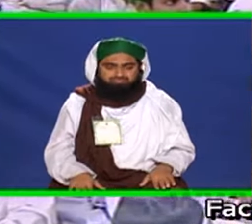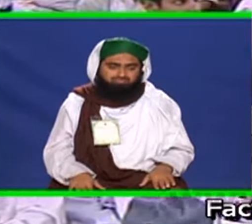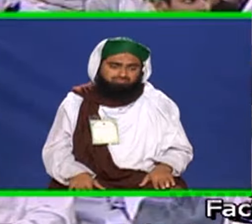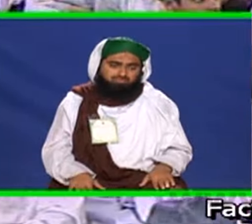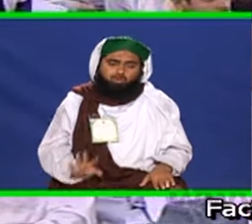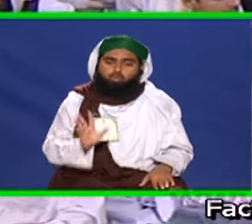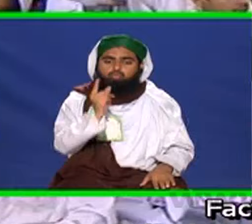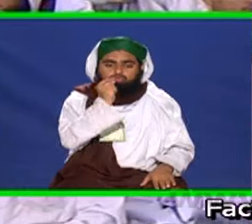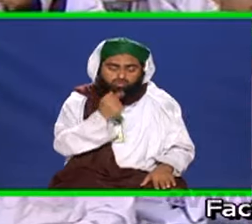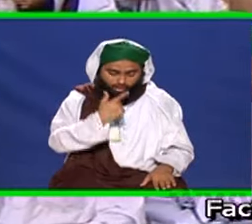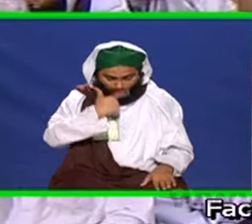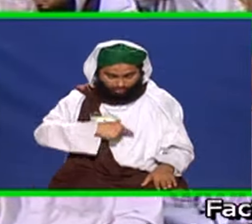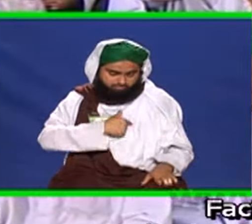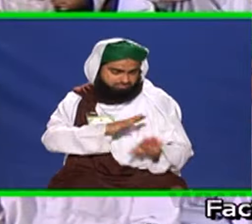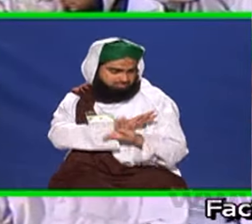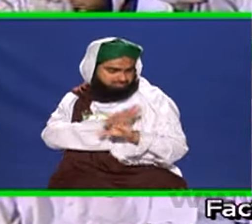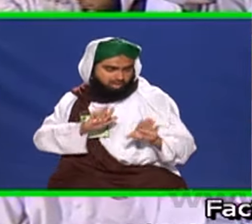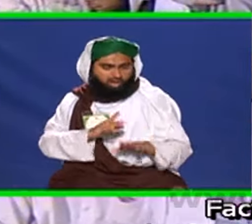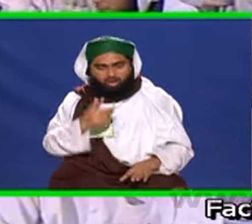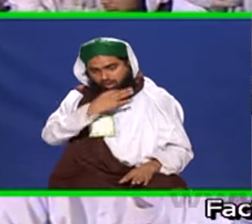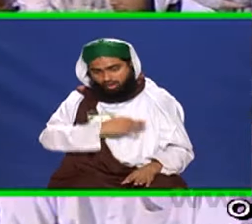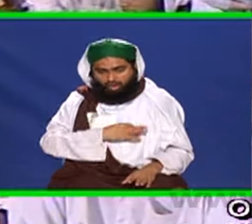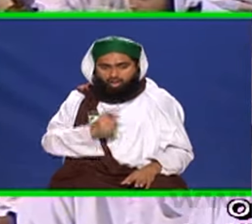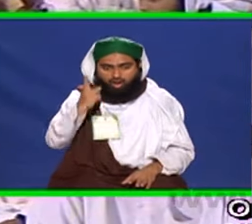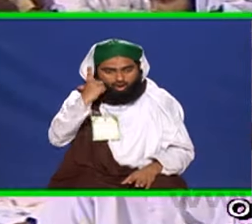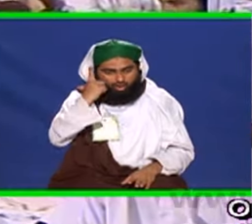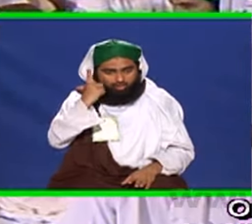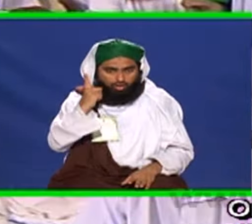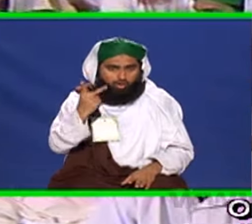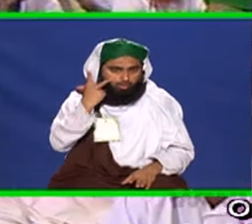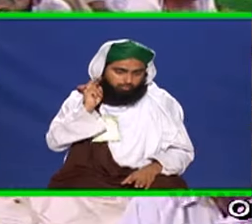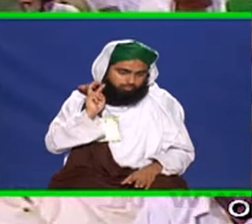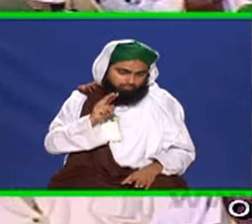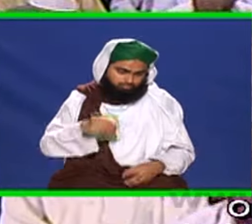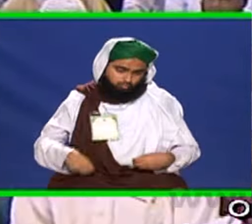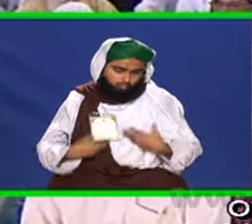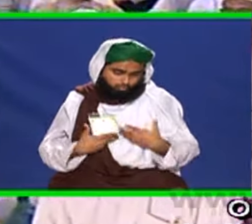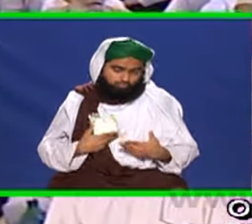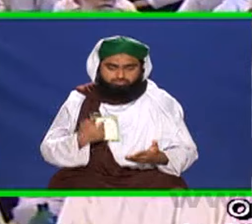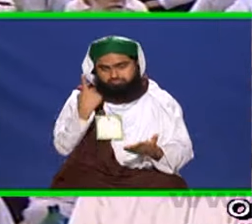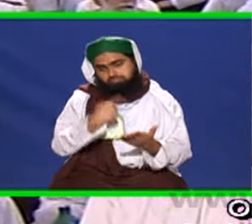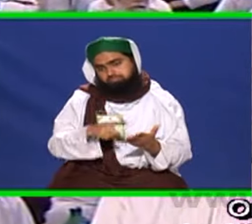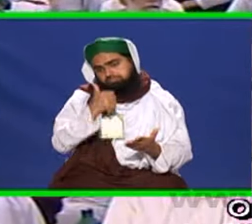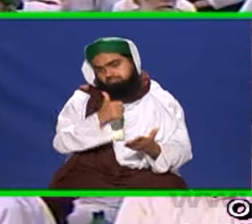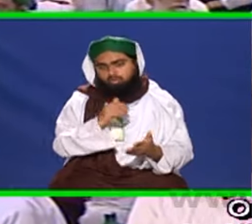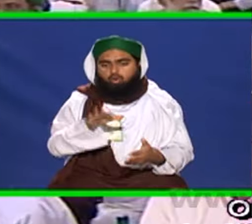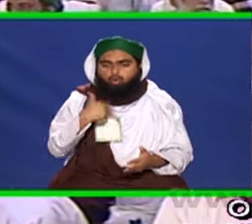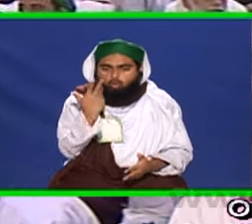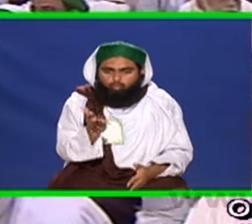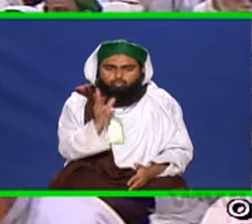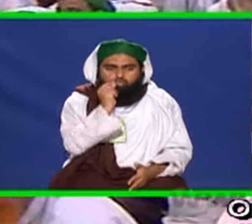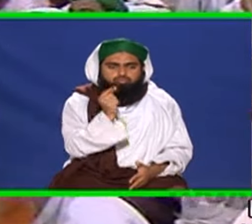جو اللہ کے نزدیک اچھا ہے وہی اچھا، جو اللہ کے نزدیک اچھا نہیں وہ اچھا ہو ہی نہیں